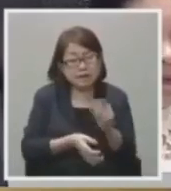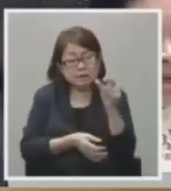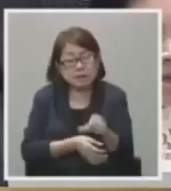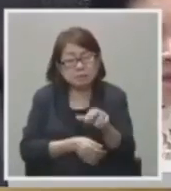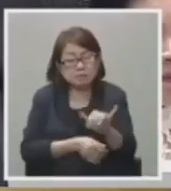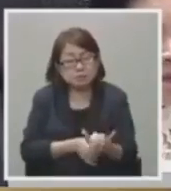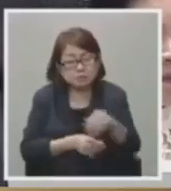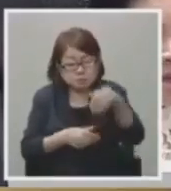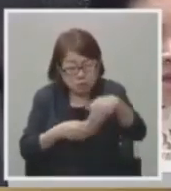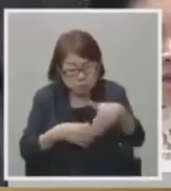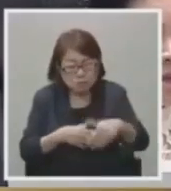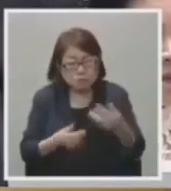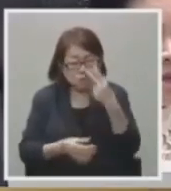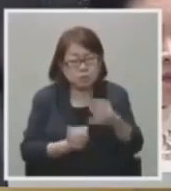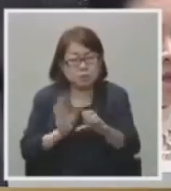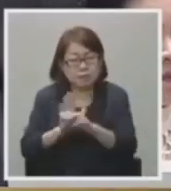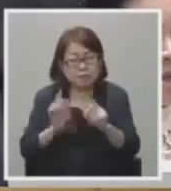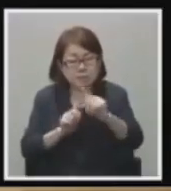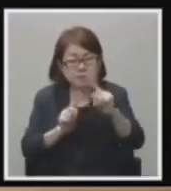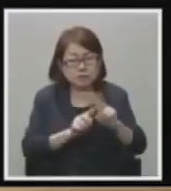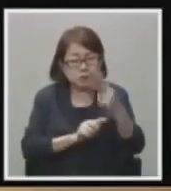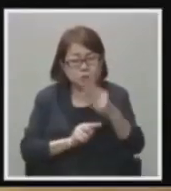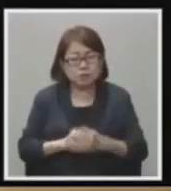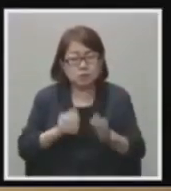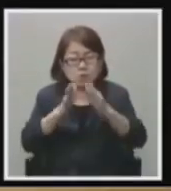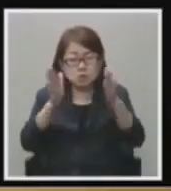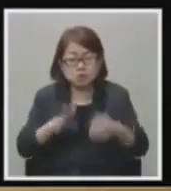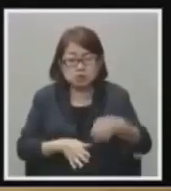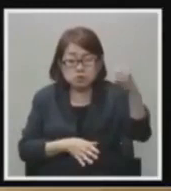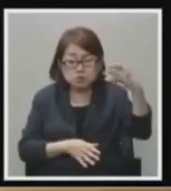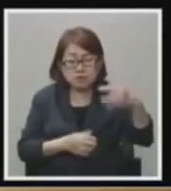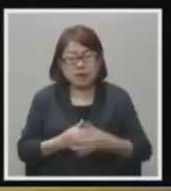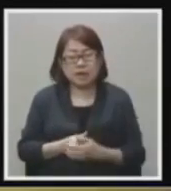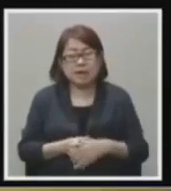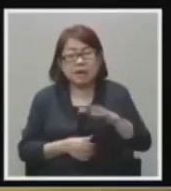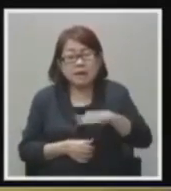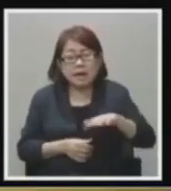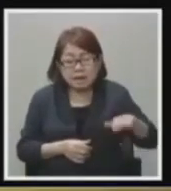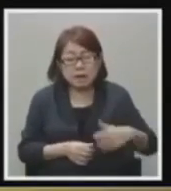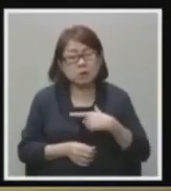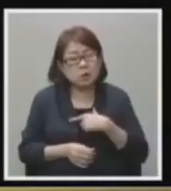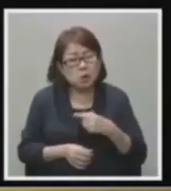ไปเลยเนี่ยตู้สล็อตไฟฟ้านะครับเด็กๆเล่น